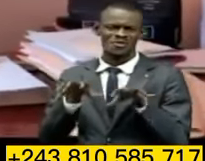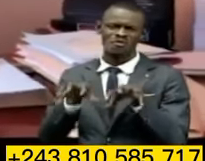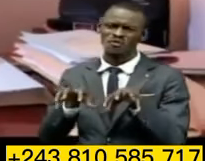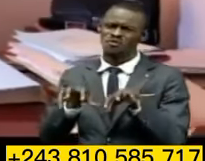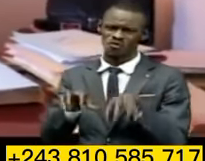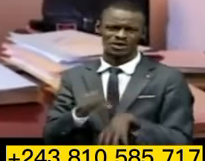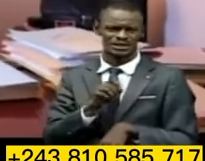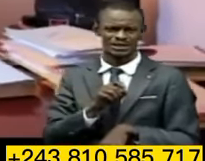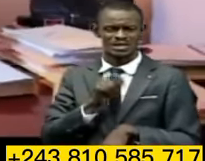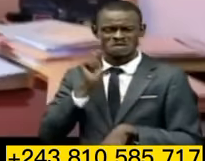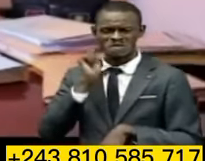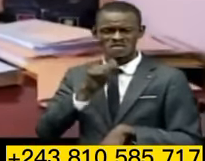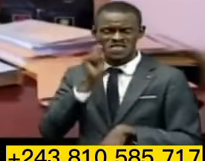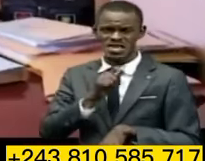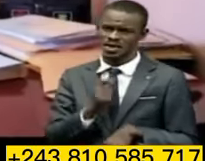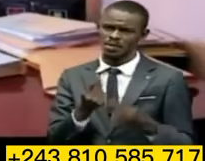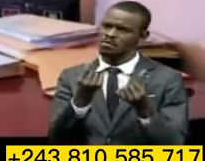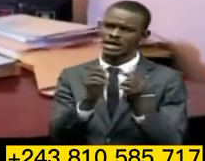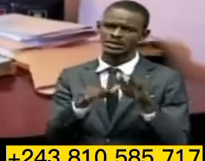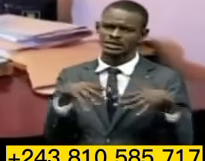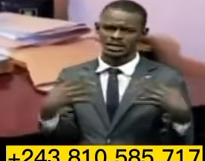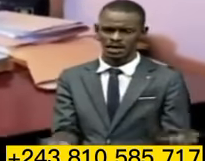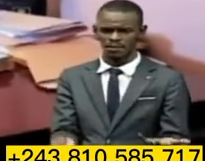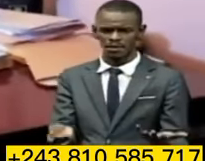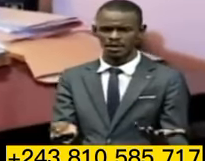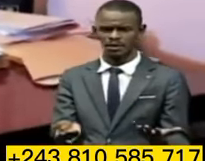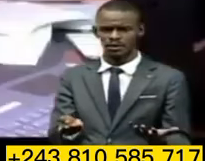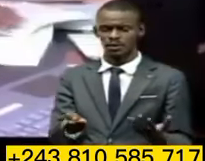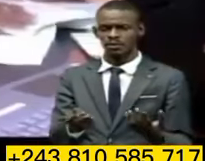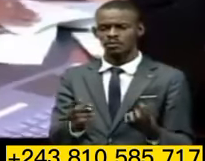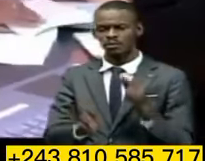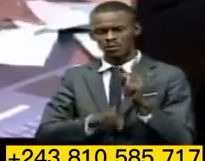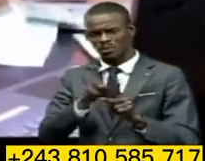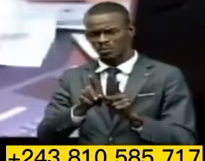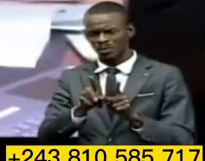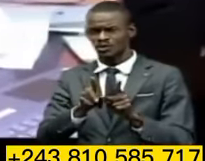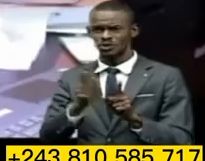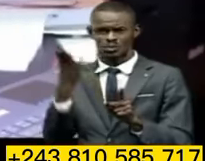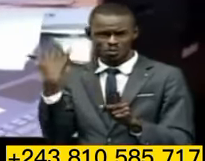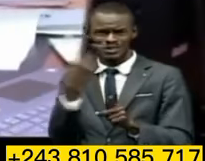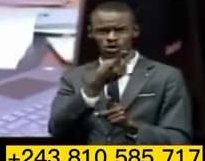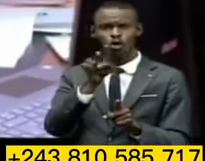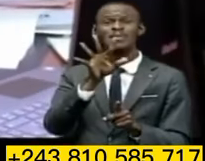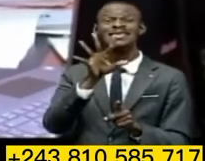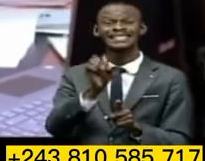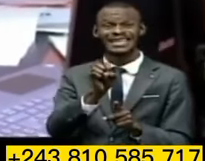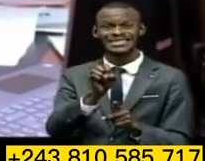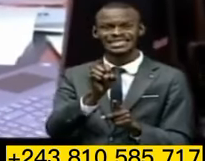plus de supporter les charges d'exploitation, malgré l'effectif du personnel qui est passé de 2500 travailleurs